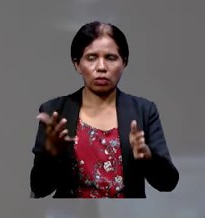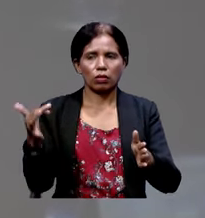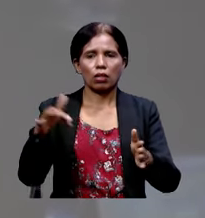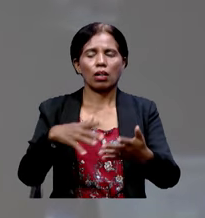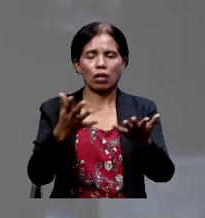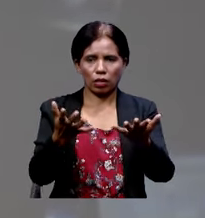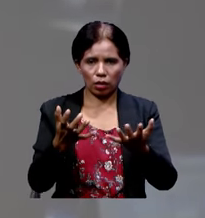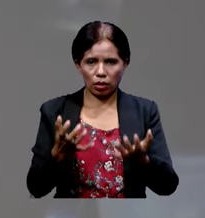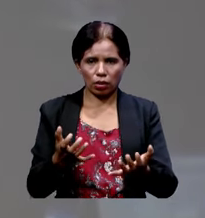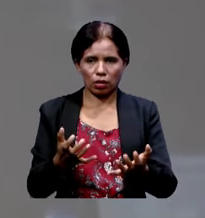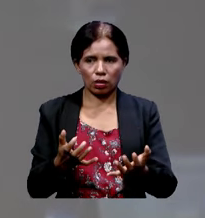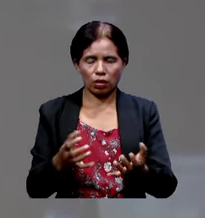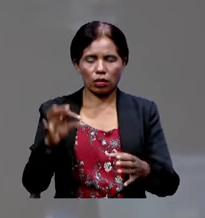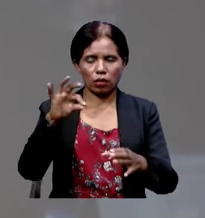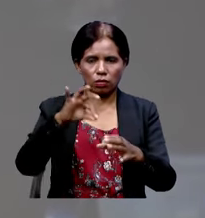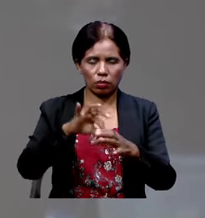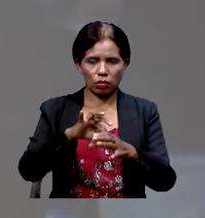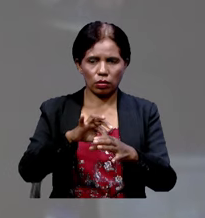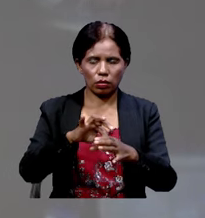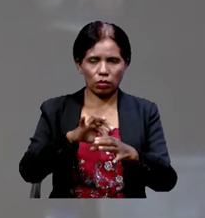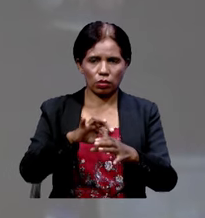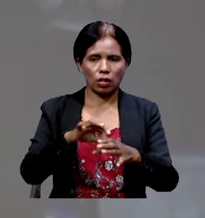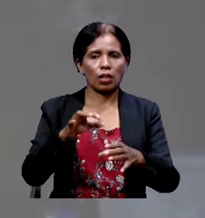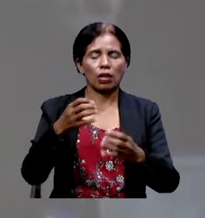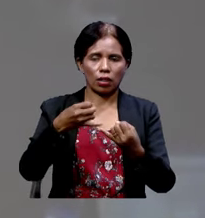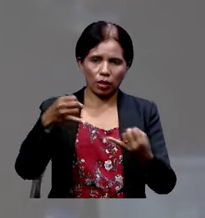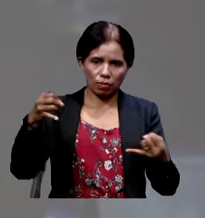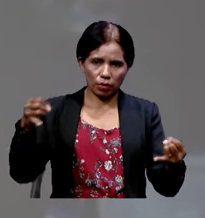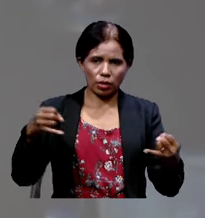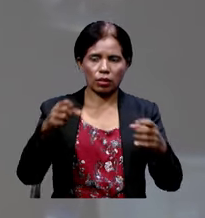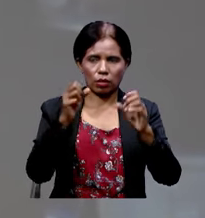atu kuda kabas honune para tu bele